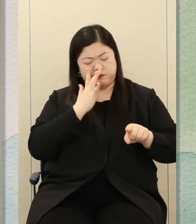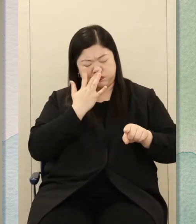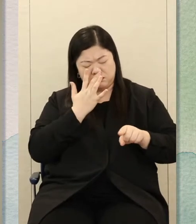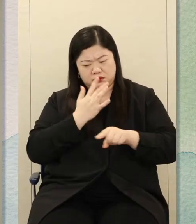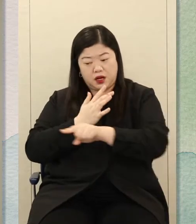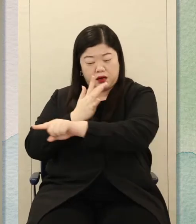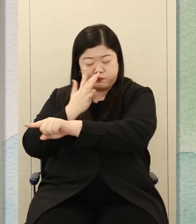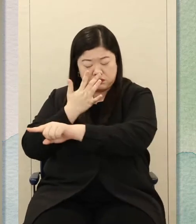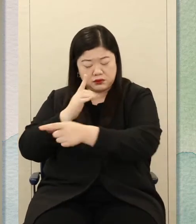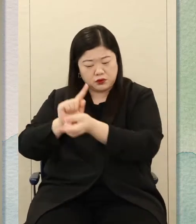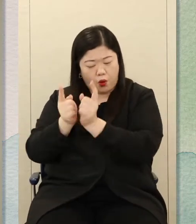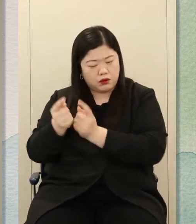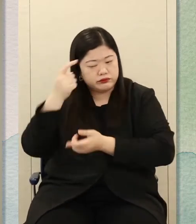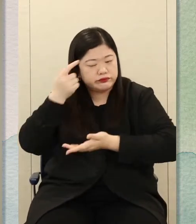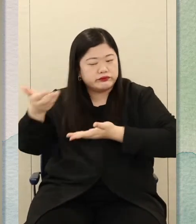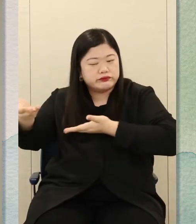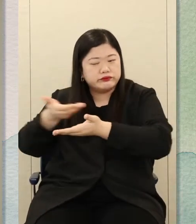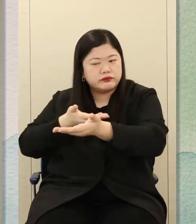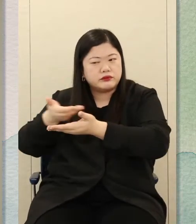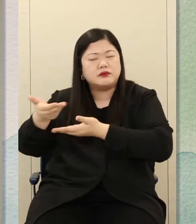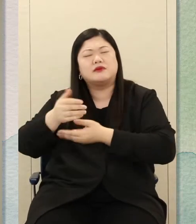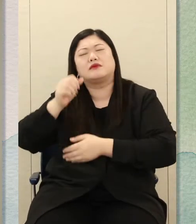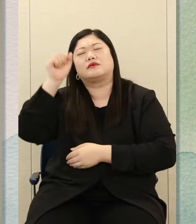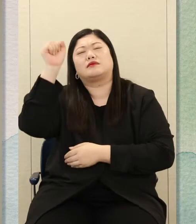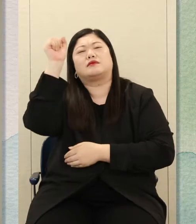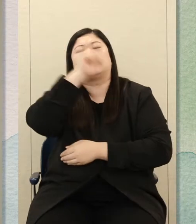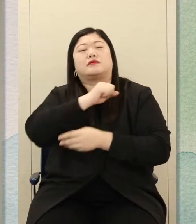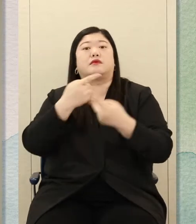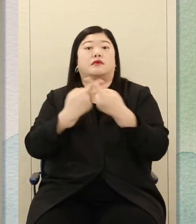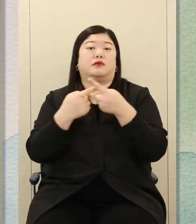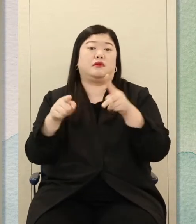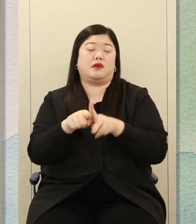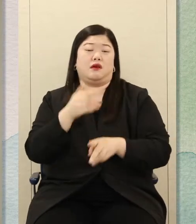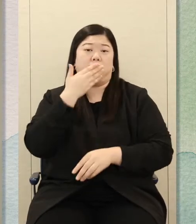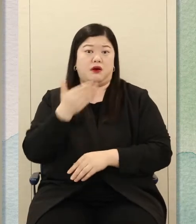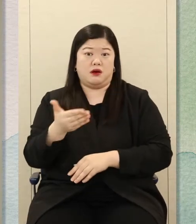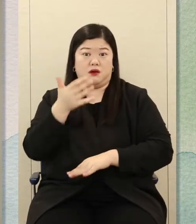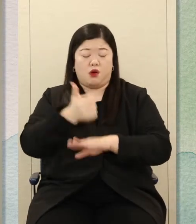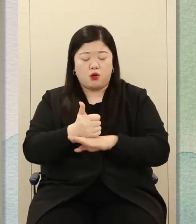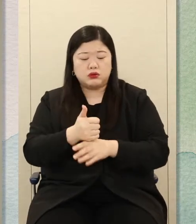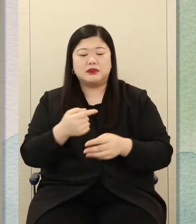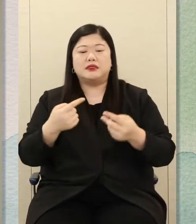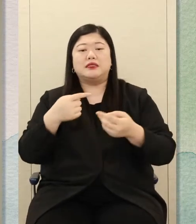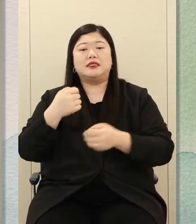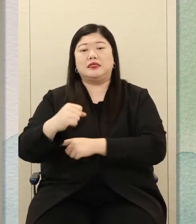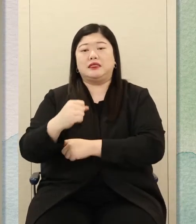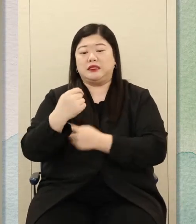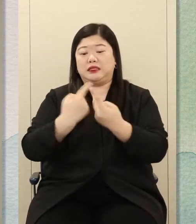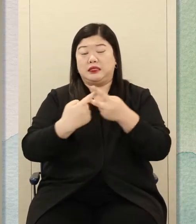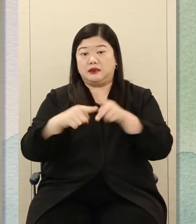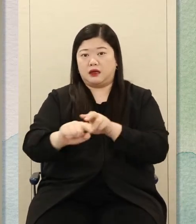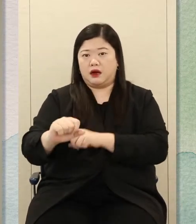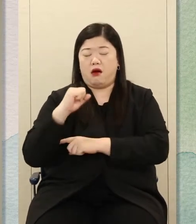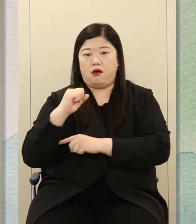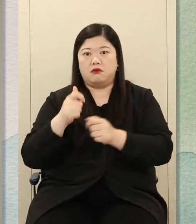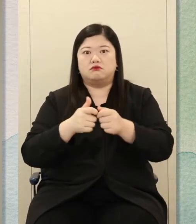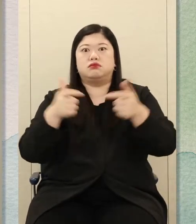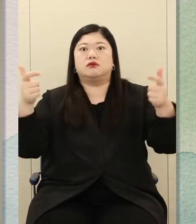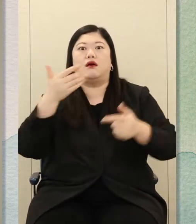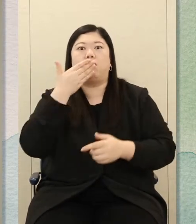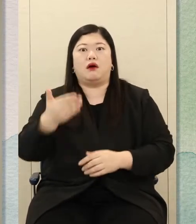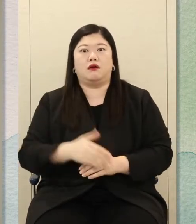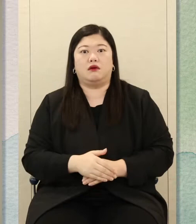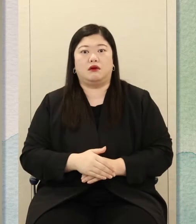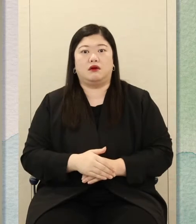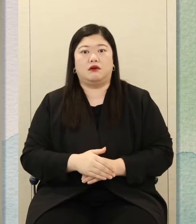사람들이 있으면 책을 좀 더 전체적이고 밀도 높게 이해하게 되는 거죠. 왜냐하면 내가 이해한 부분하고 겹치는